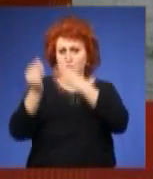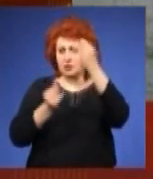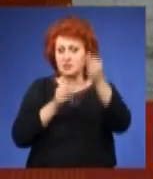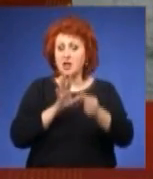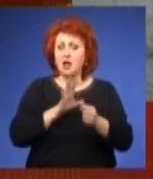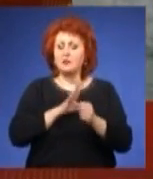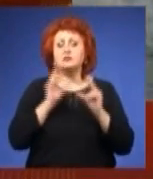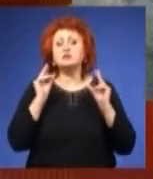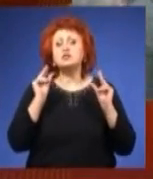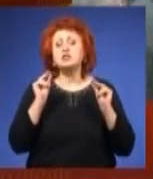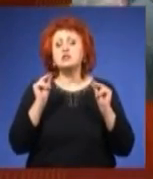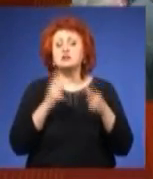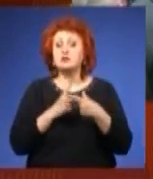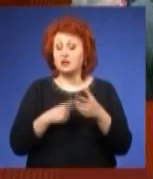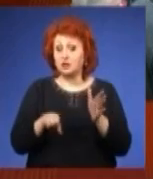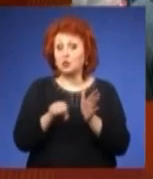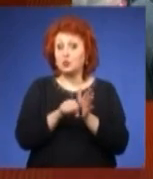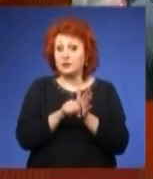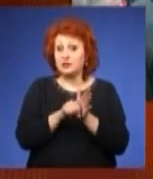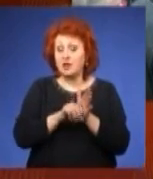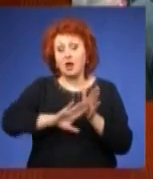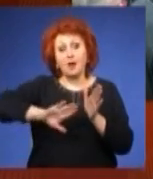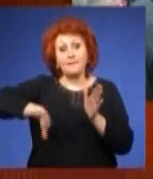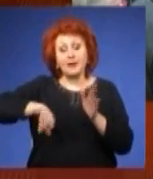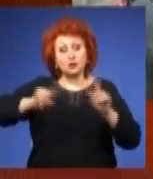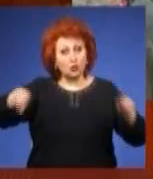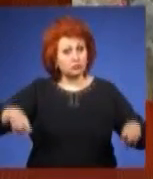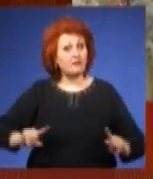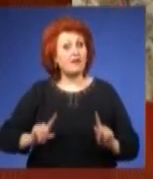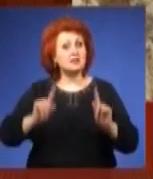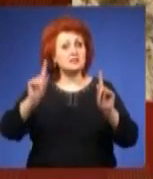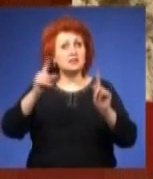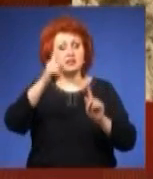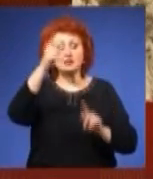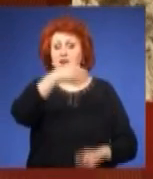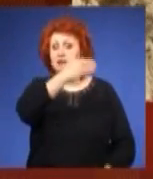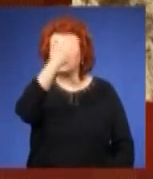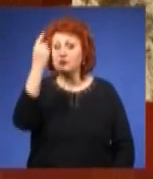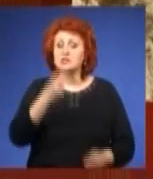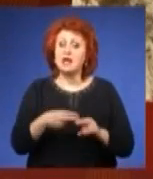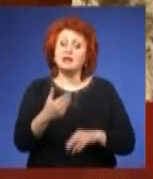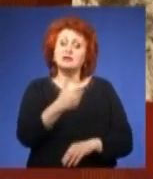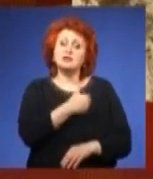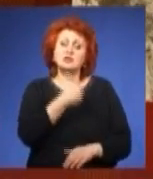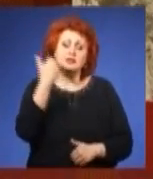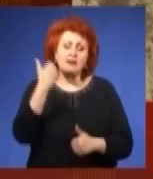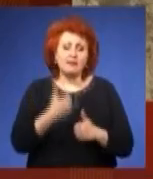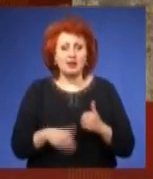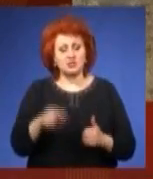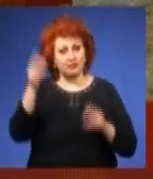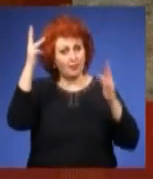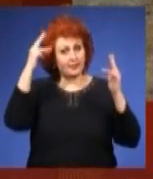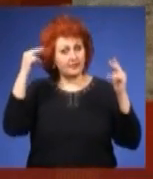чудеса, был предан, распят, потом воскрес и вознес на небеса – это желание каждого